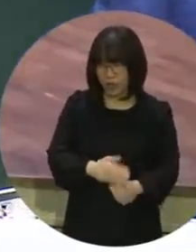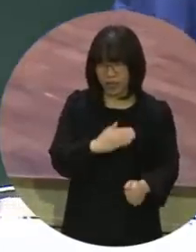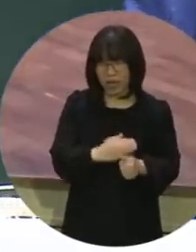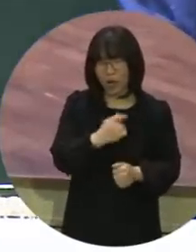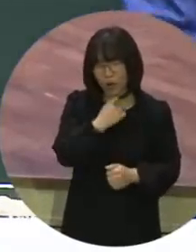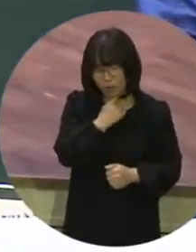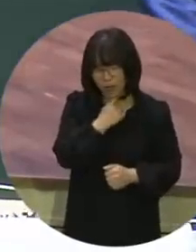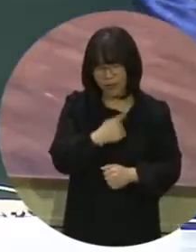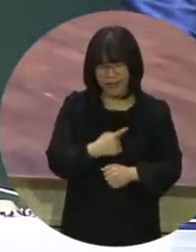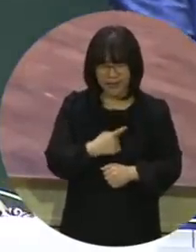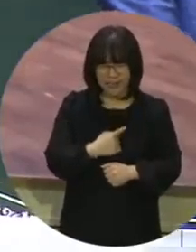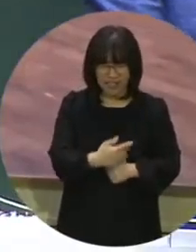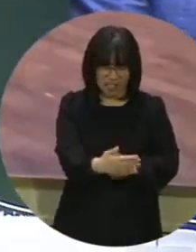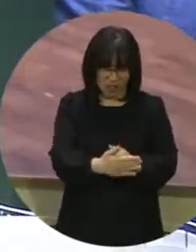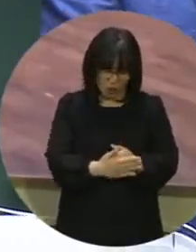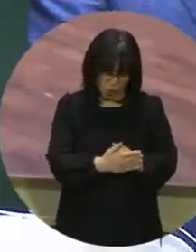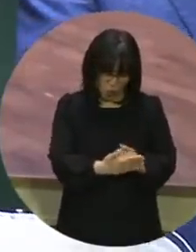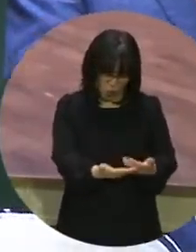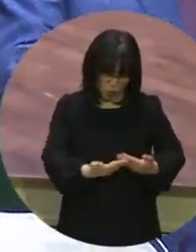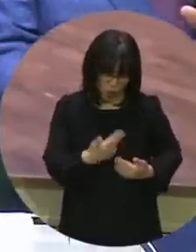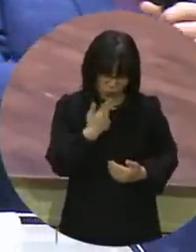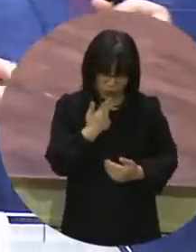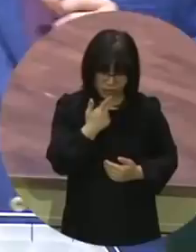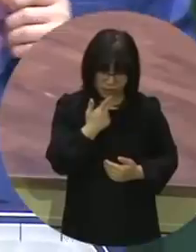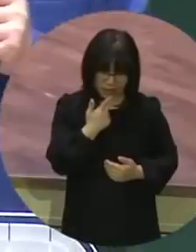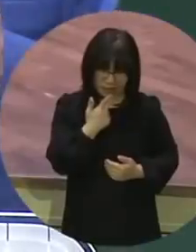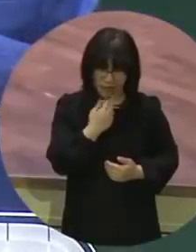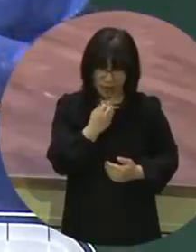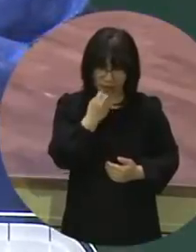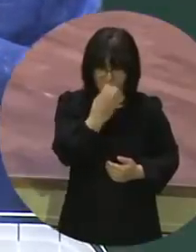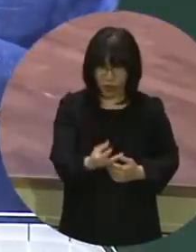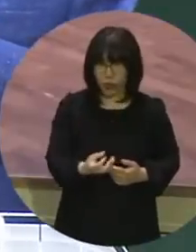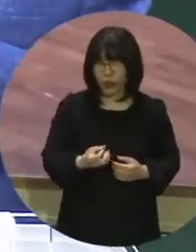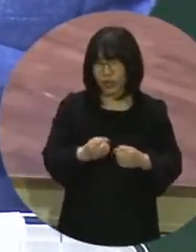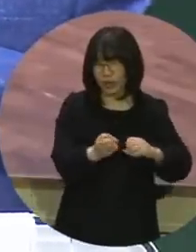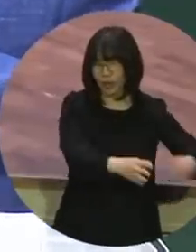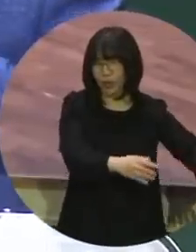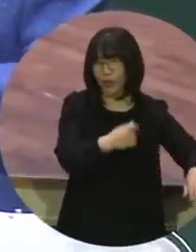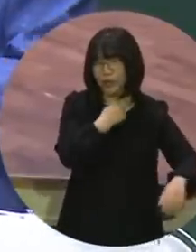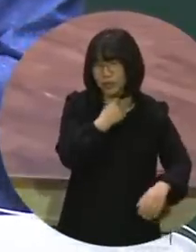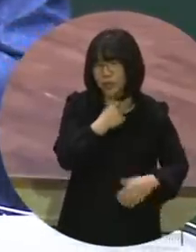건강에 도움 안 되니까 토해내버렸다. 얼마나 극단적인 표현입니까?